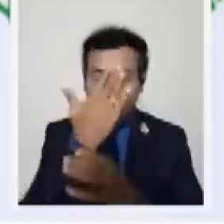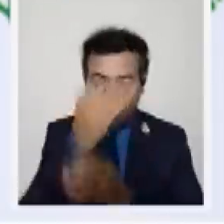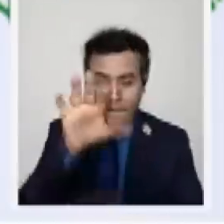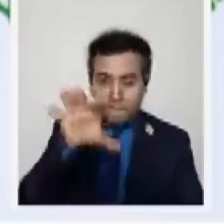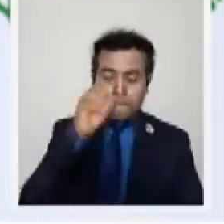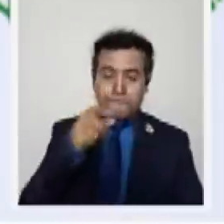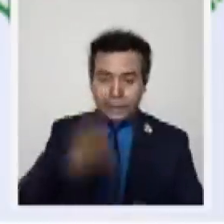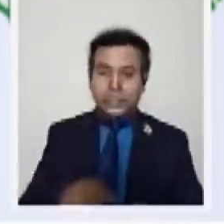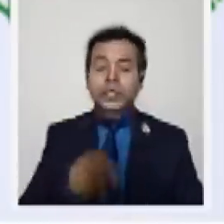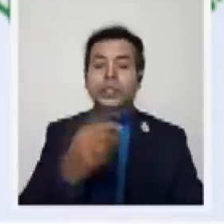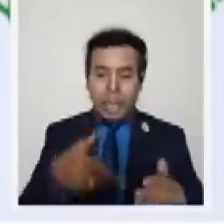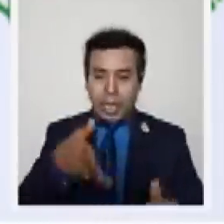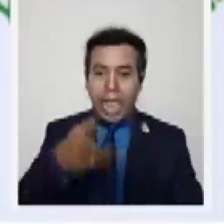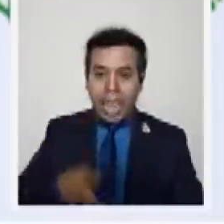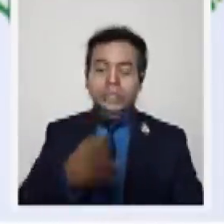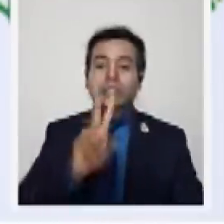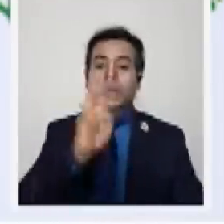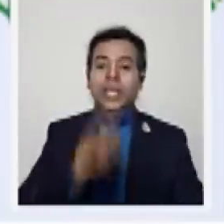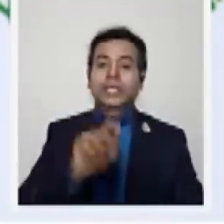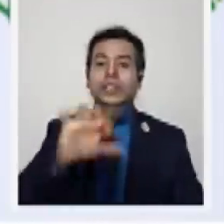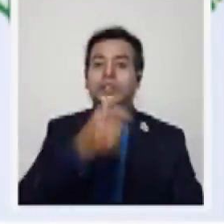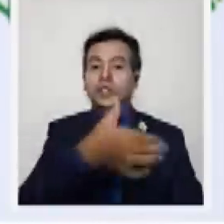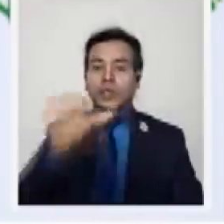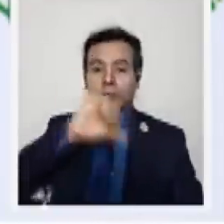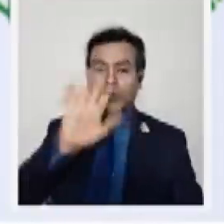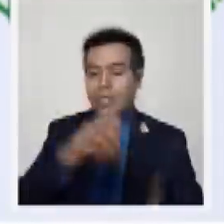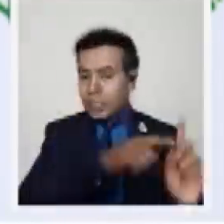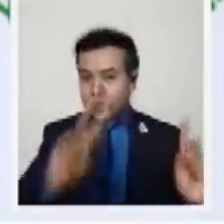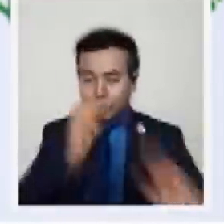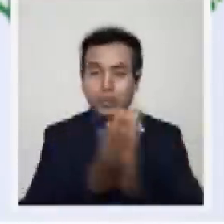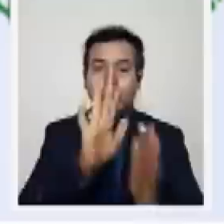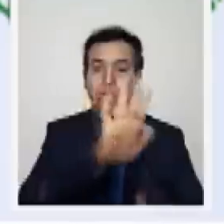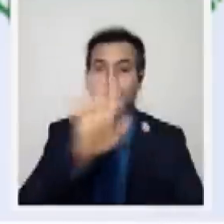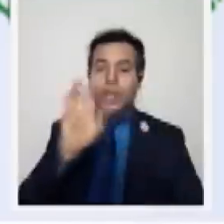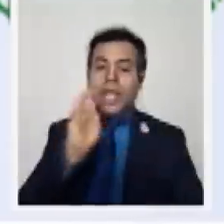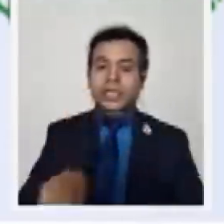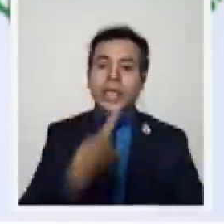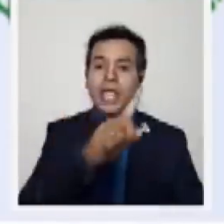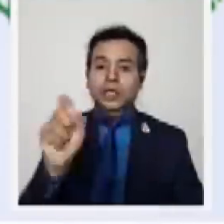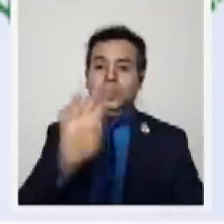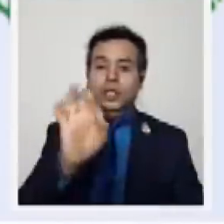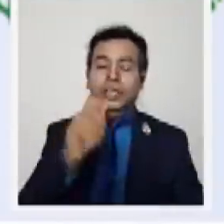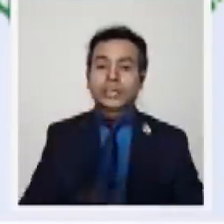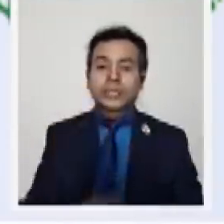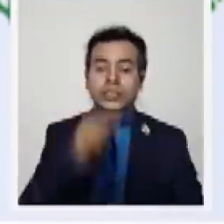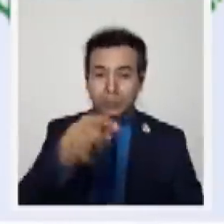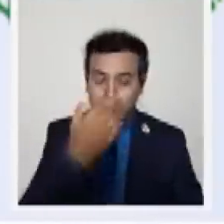যা নমুনা পরীক্ষা করা হয়েছে তাতে শনাক্ত হয়েছে 2,695 জন এবং এ পর্যন্ত